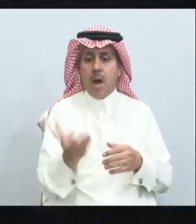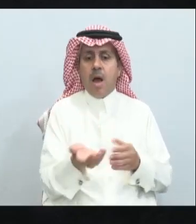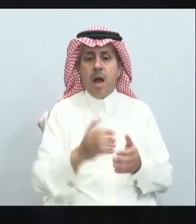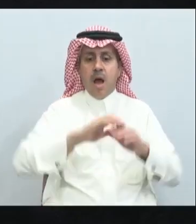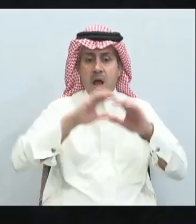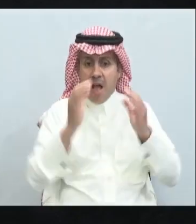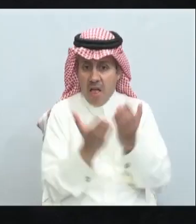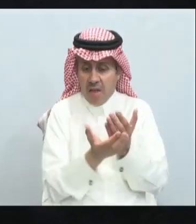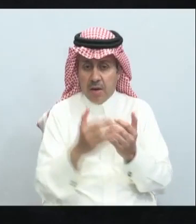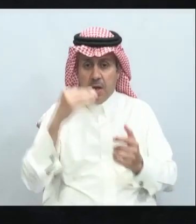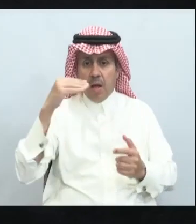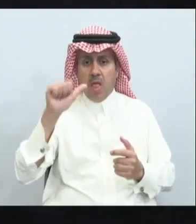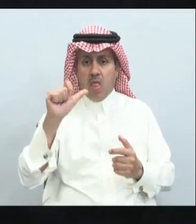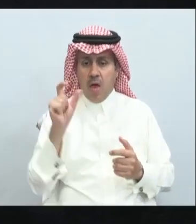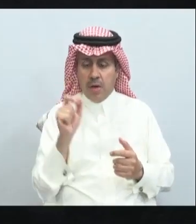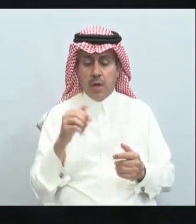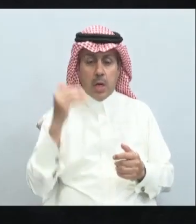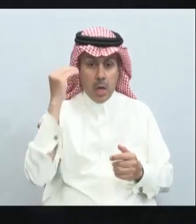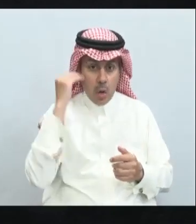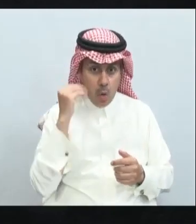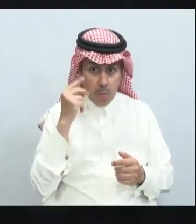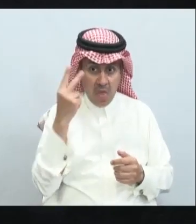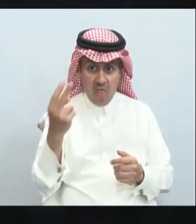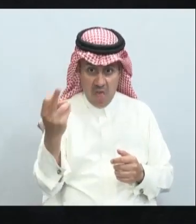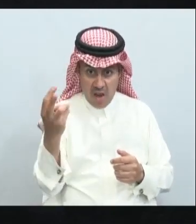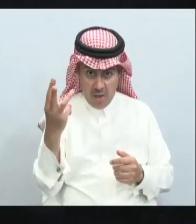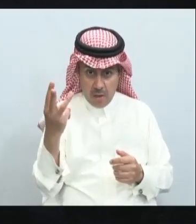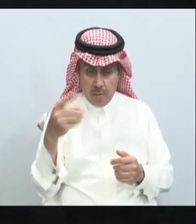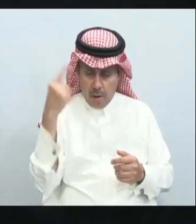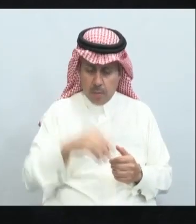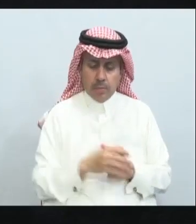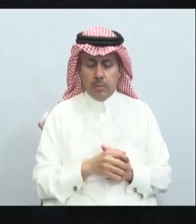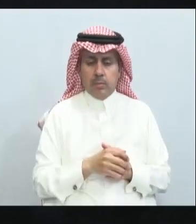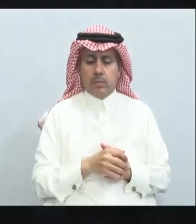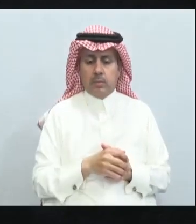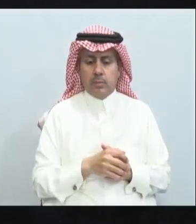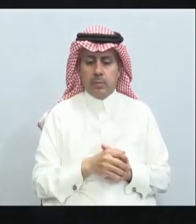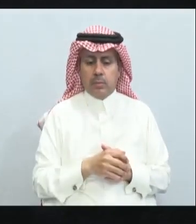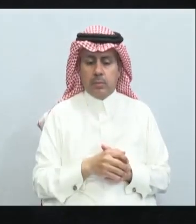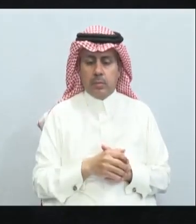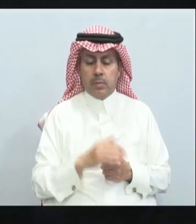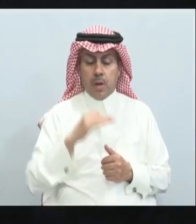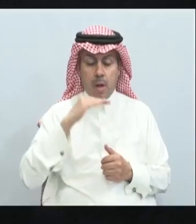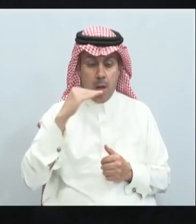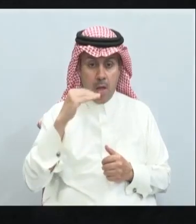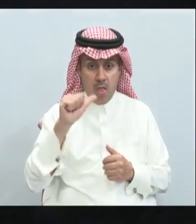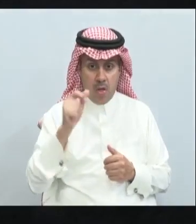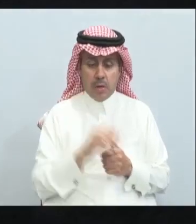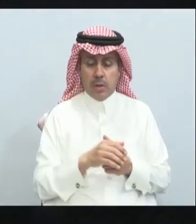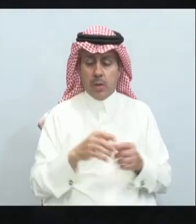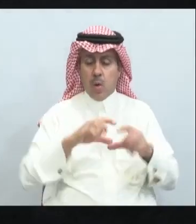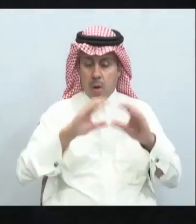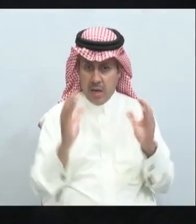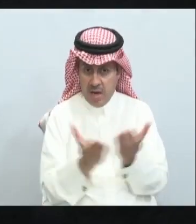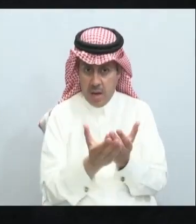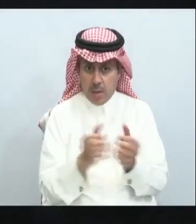الحاضن ادميه غير الزوجه فهنا امر محرم اما اذا كان الحاضن مثلا شيء خارجي